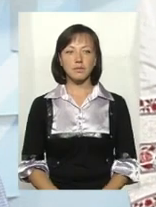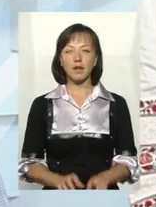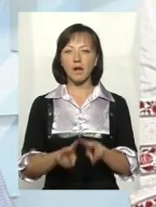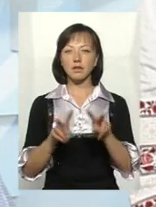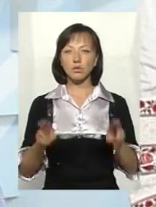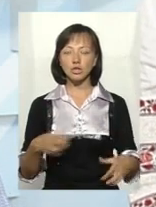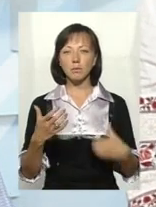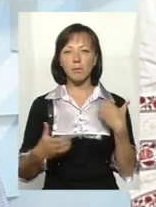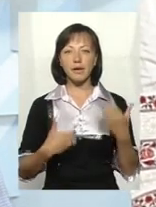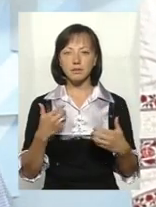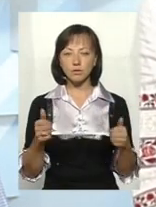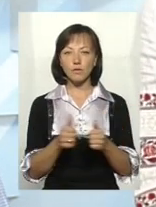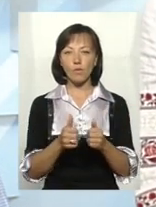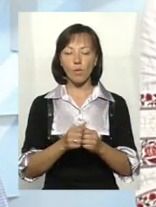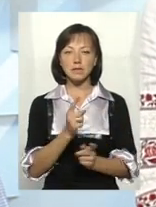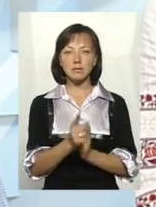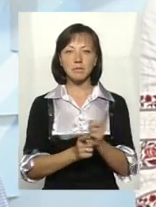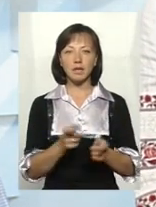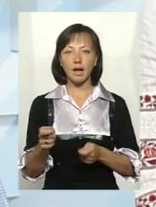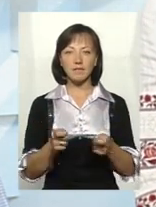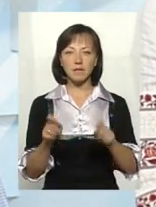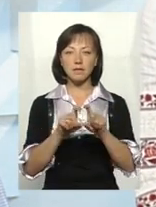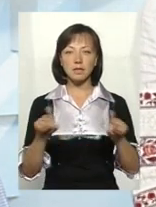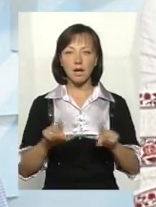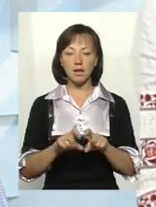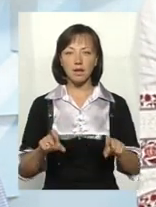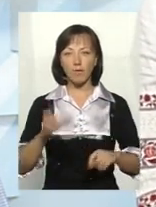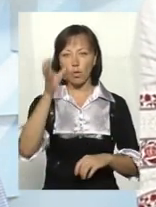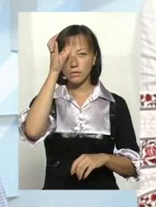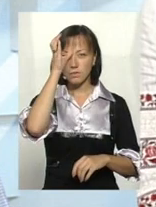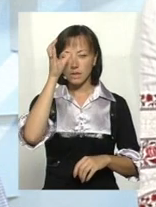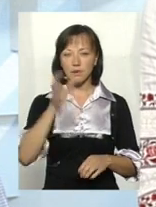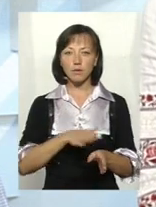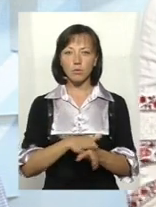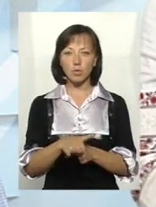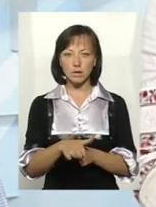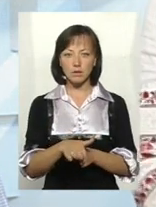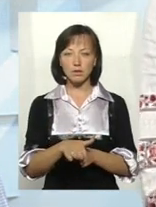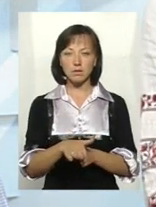Аналогічні пристрасті довкола зміни керівників закладів освіти відбулися,